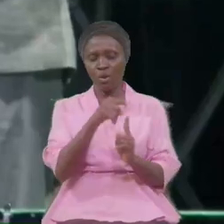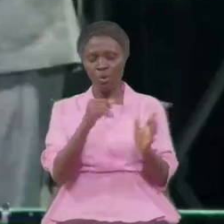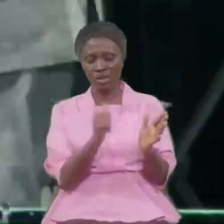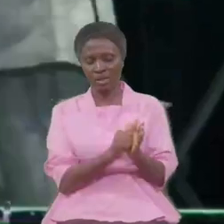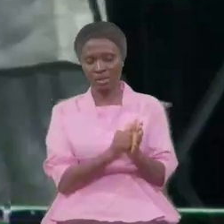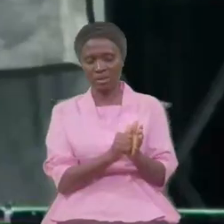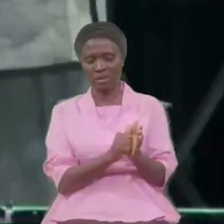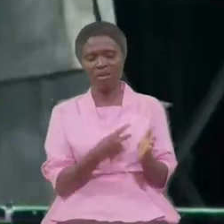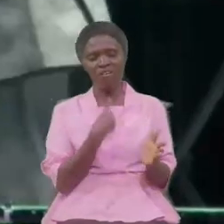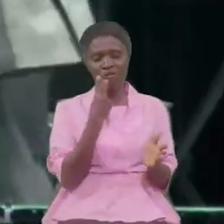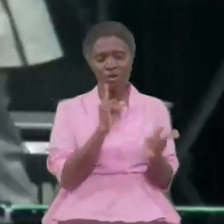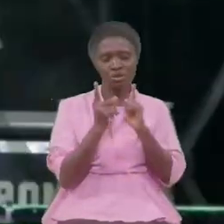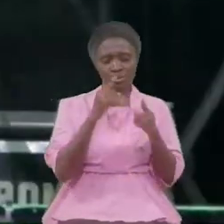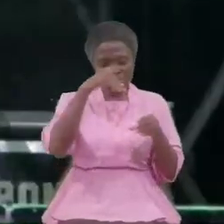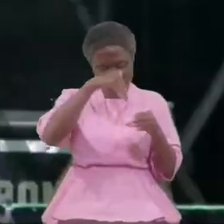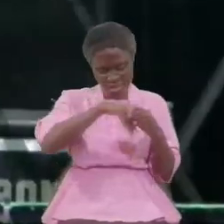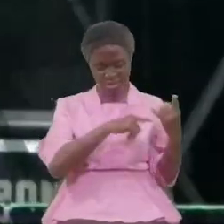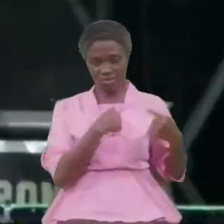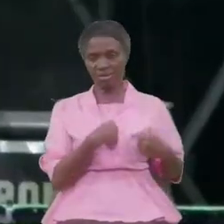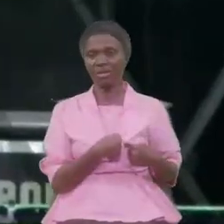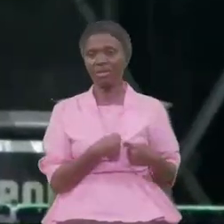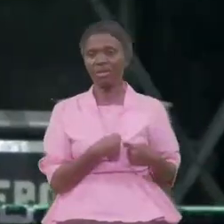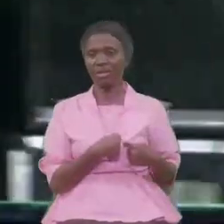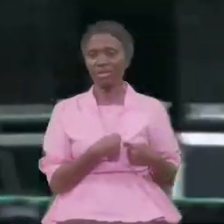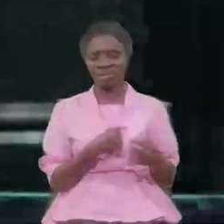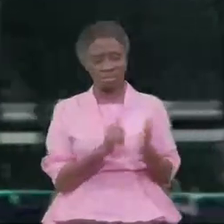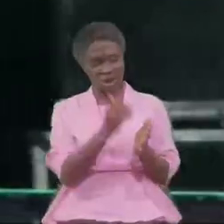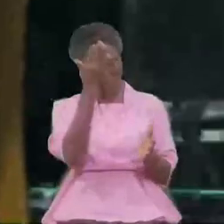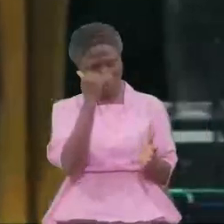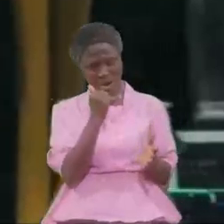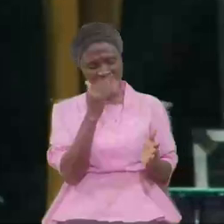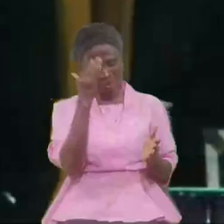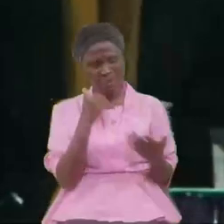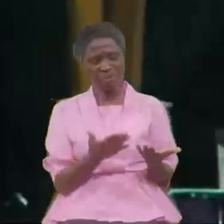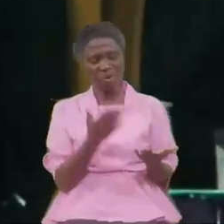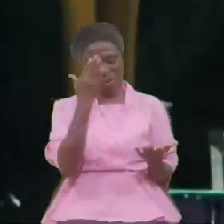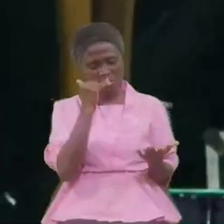Lorsque la chose là te parle au-dedans,